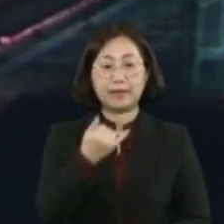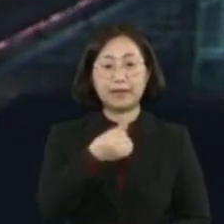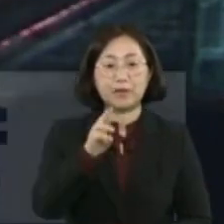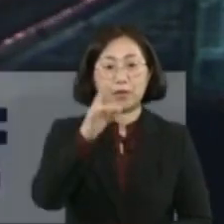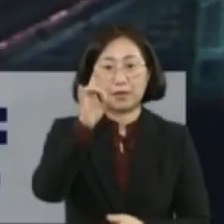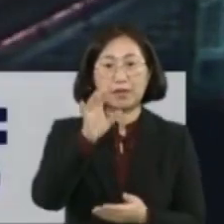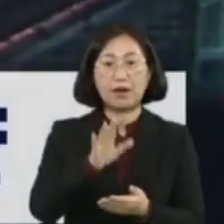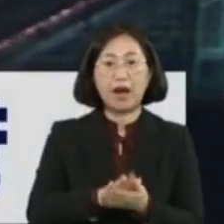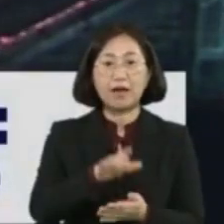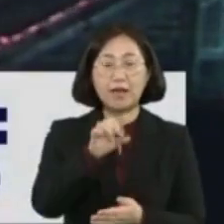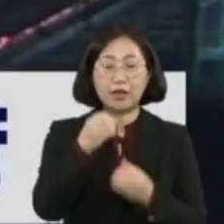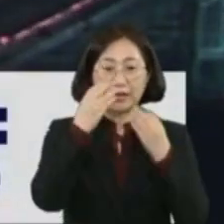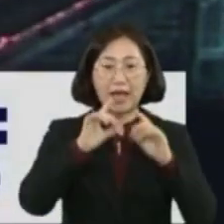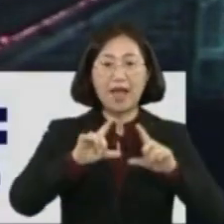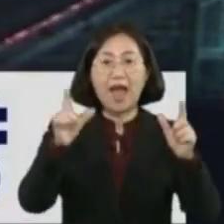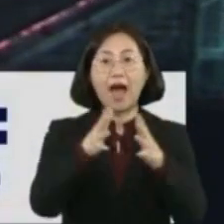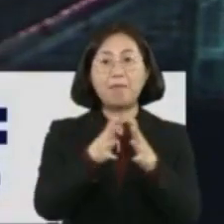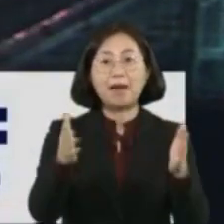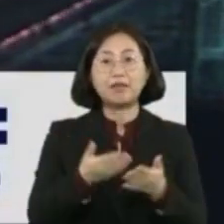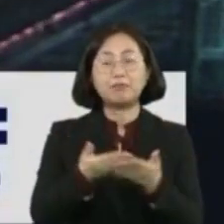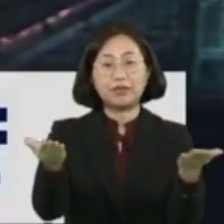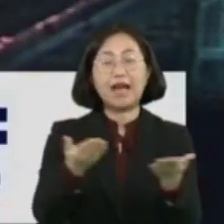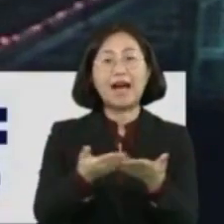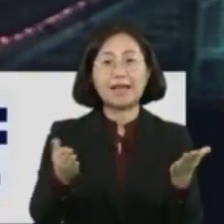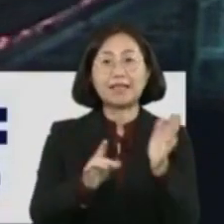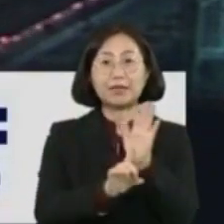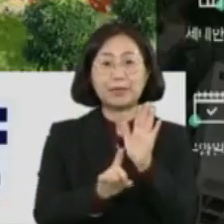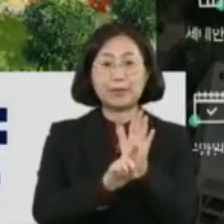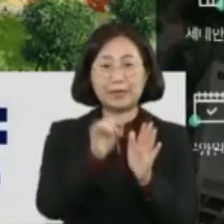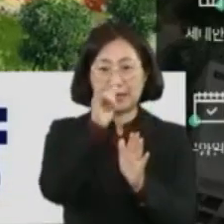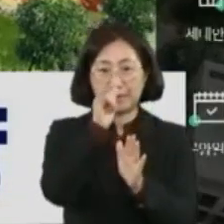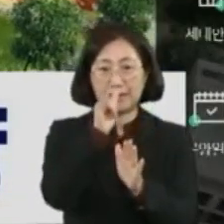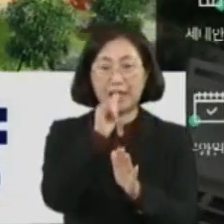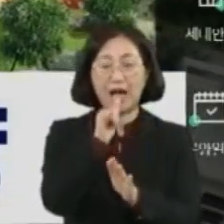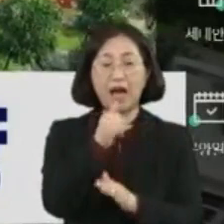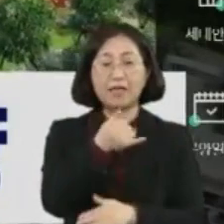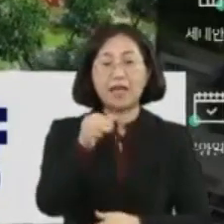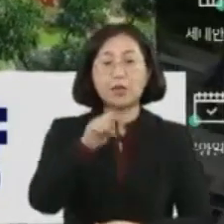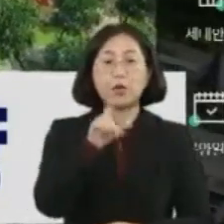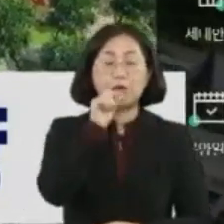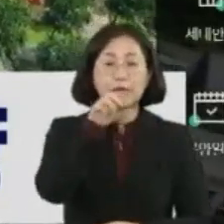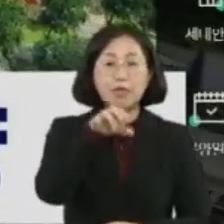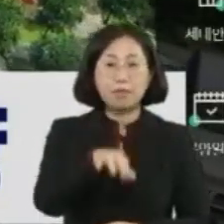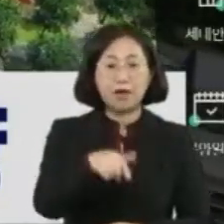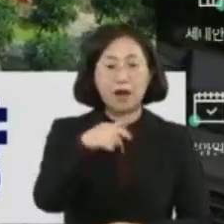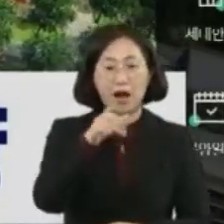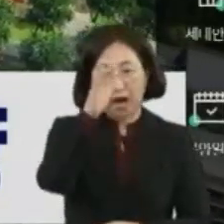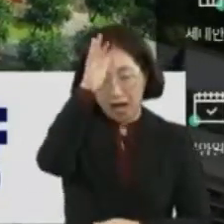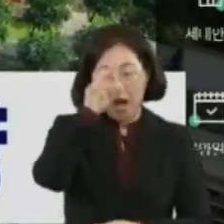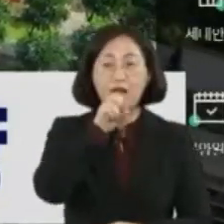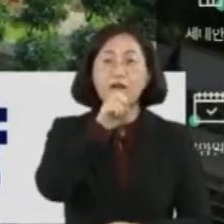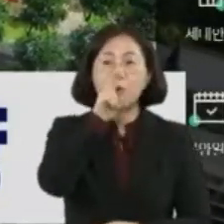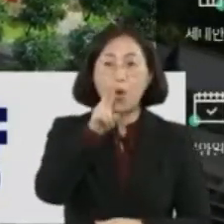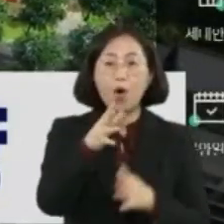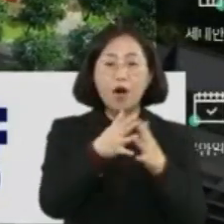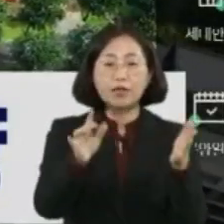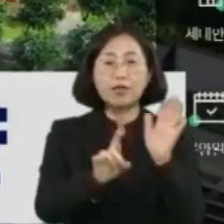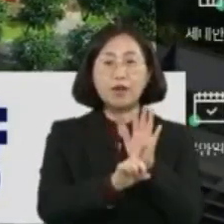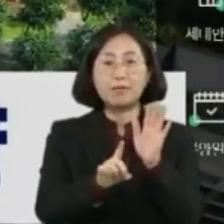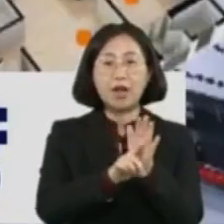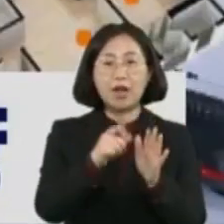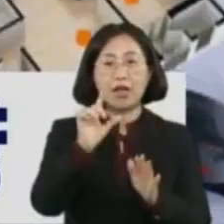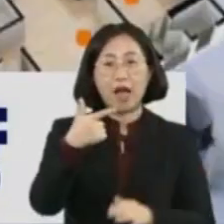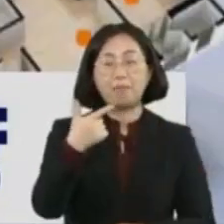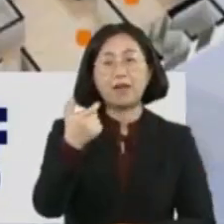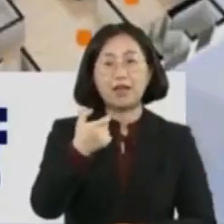세종과 천안에서 새해 들어 첫 아파트 분양이 진행됩니다. 세종시 조치원읍에는 계룡건설이 분양하는